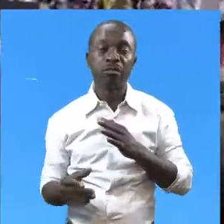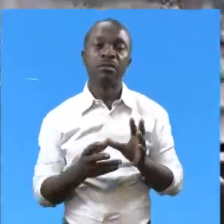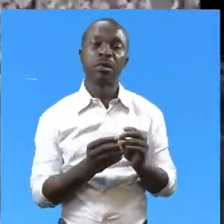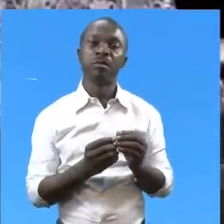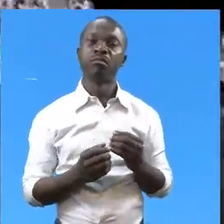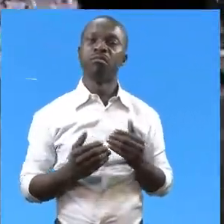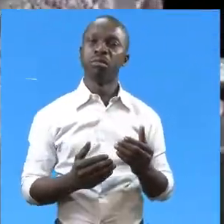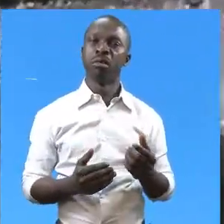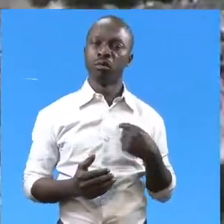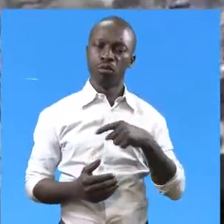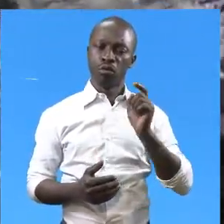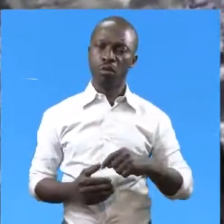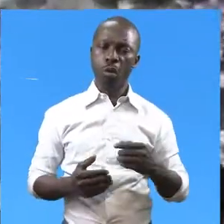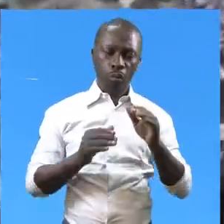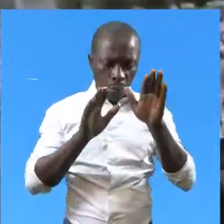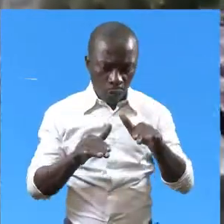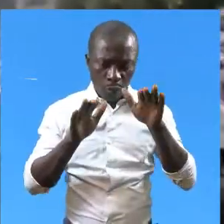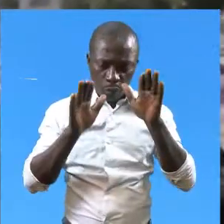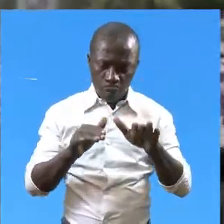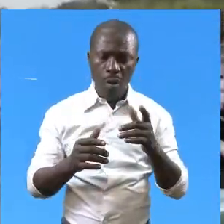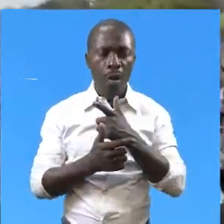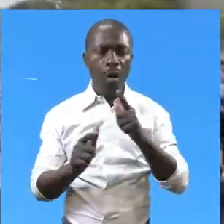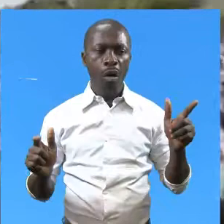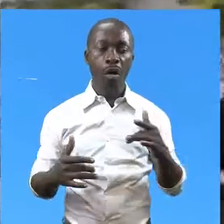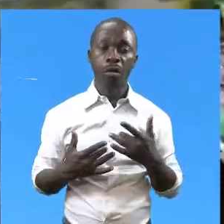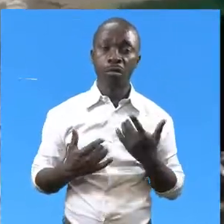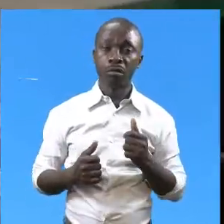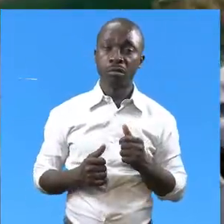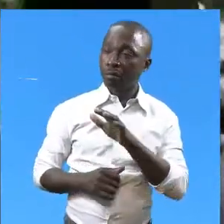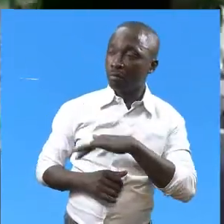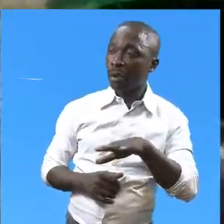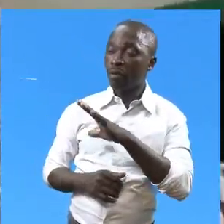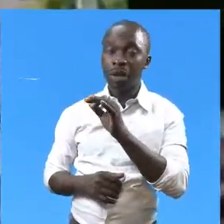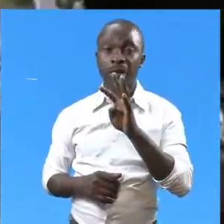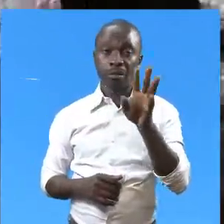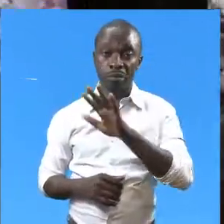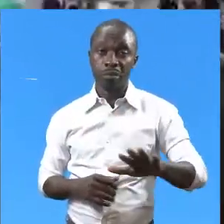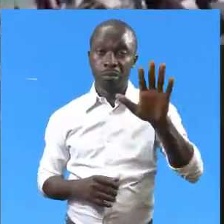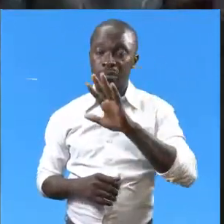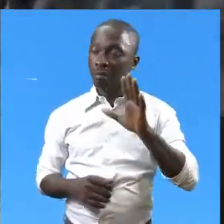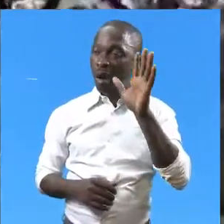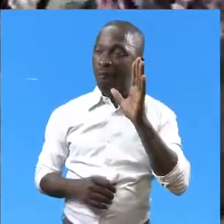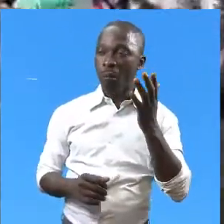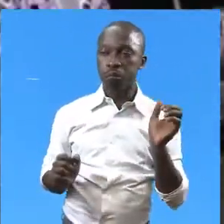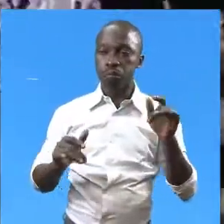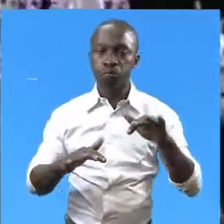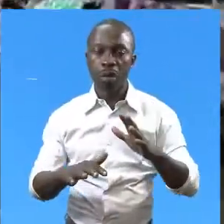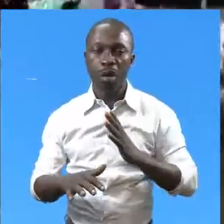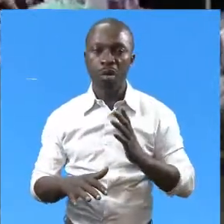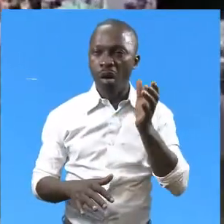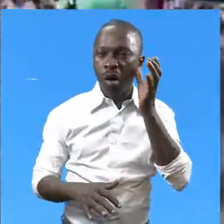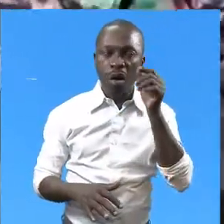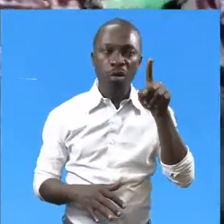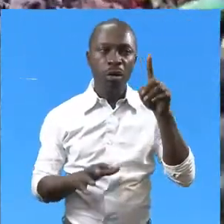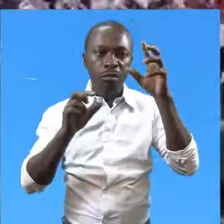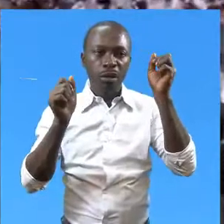manifestantes. Avec une population constituée à près de 95% des musulmans, le peuple sénégalais avait été très choqué par les